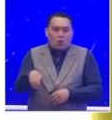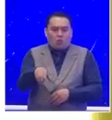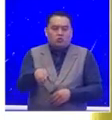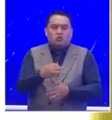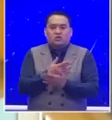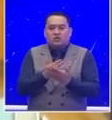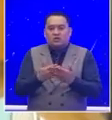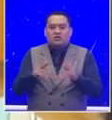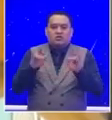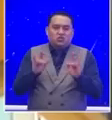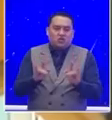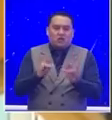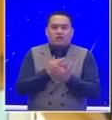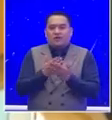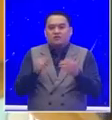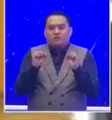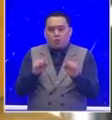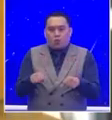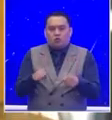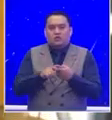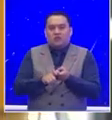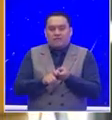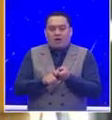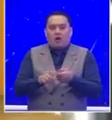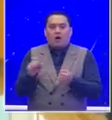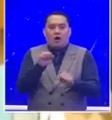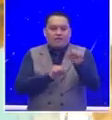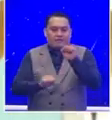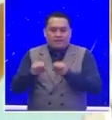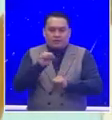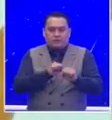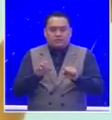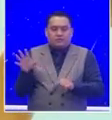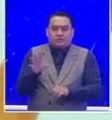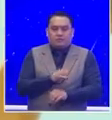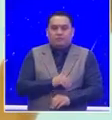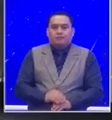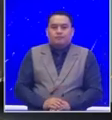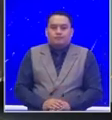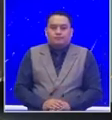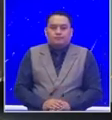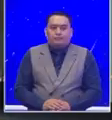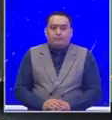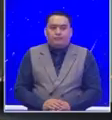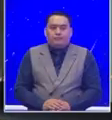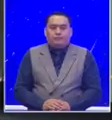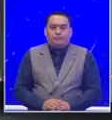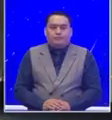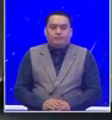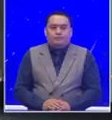спинках сидений общественного транспорта. В целях профилактики их обрабатывают дезинфицирующими средствами. Автобусы